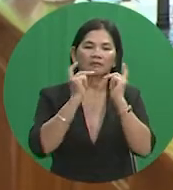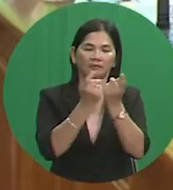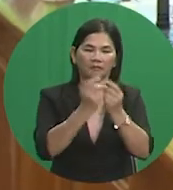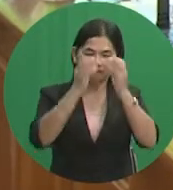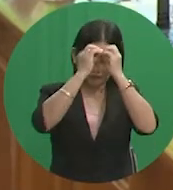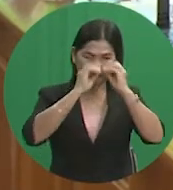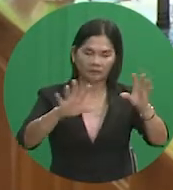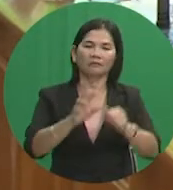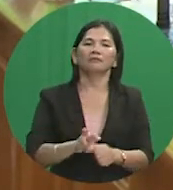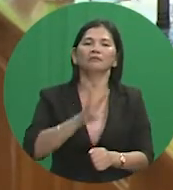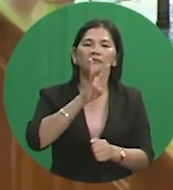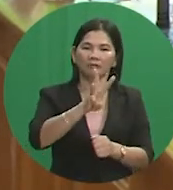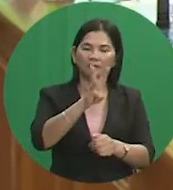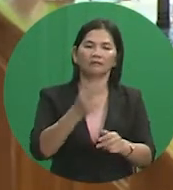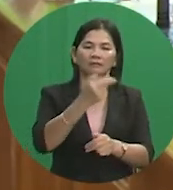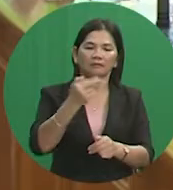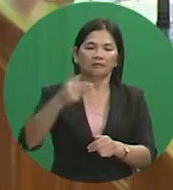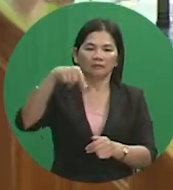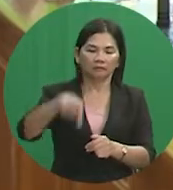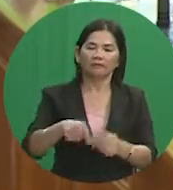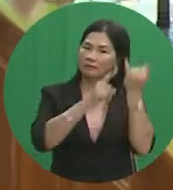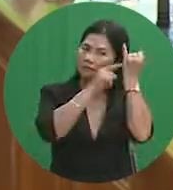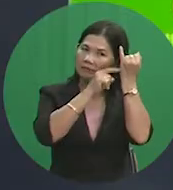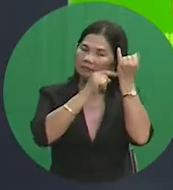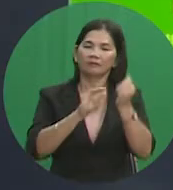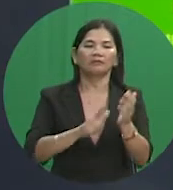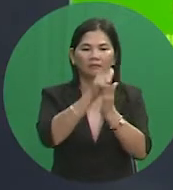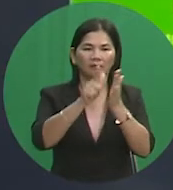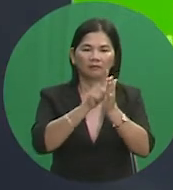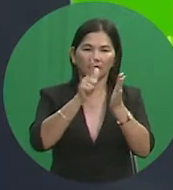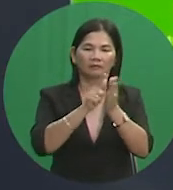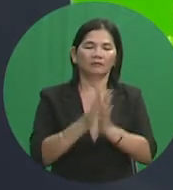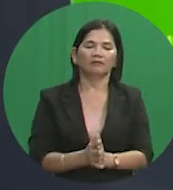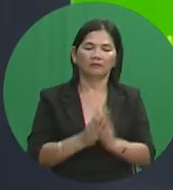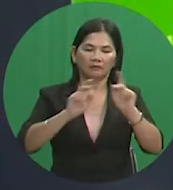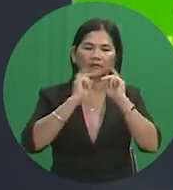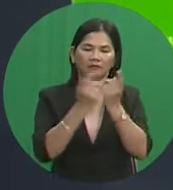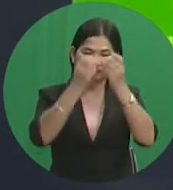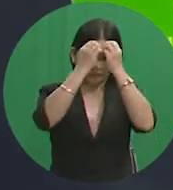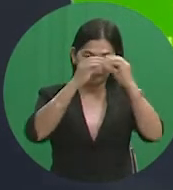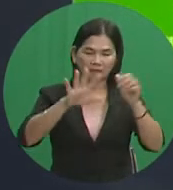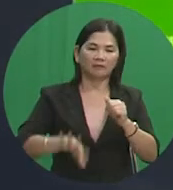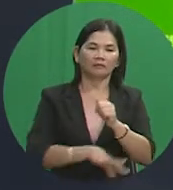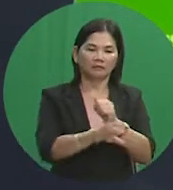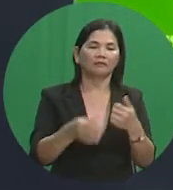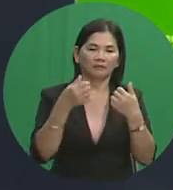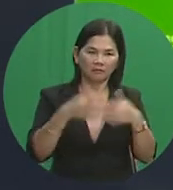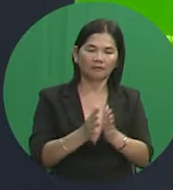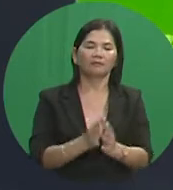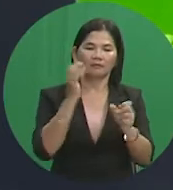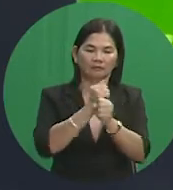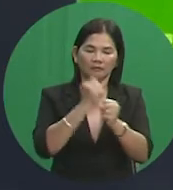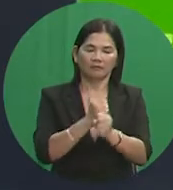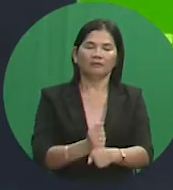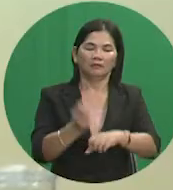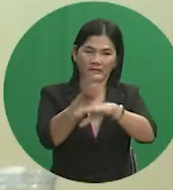ព្វផ្សាយទាំង3គឺទូរទស្សន៍ជាតិកម្ពុជាវិទ្យុជាតិកម្ពុជានិងទីភ្នាក់ងារសារព័ត៌មានកម្ពុជាដែលបានធ្វើការថត